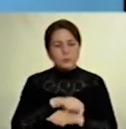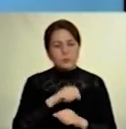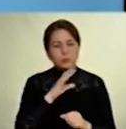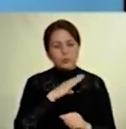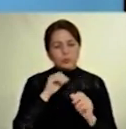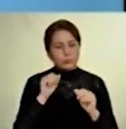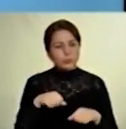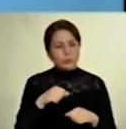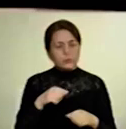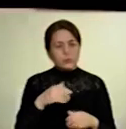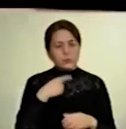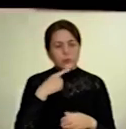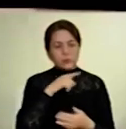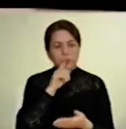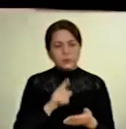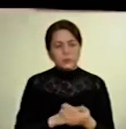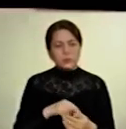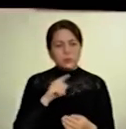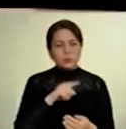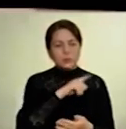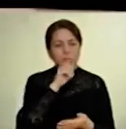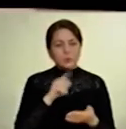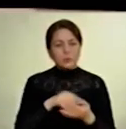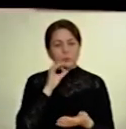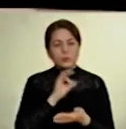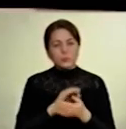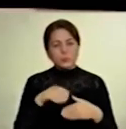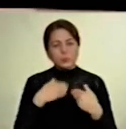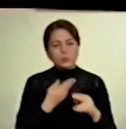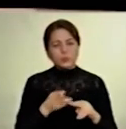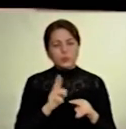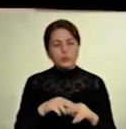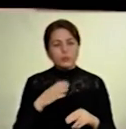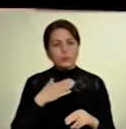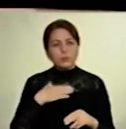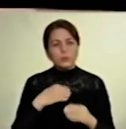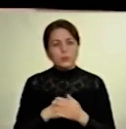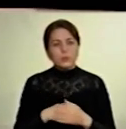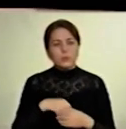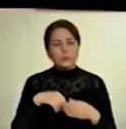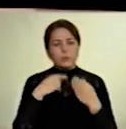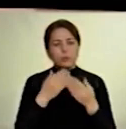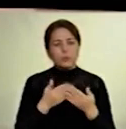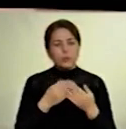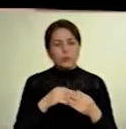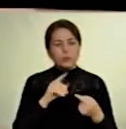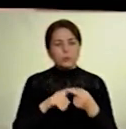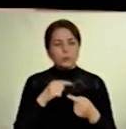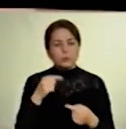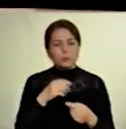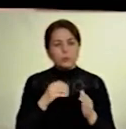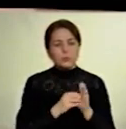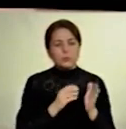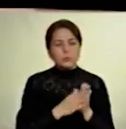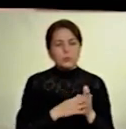savol. Aynan bu savolga javob berish uchun biz mana bu plus minus ishorali amalga e'tibor